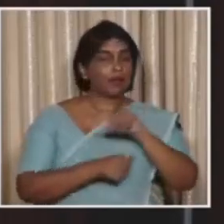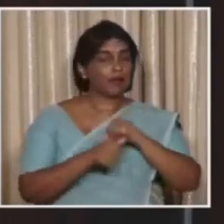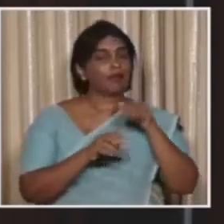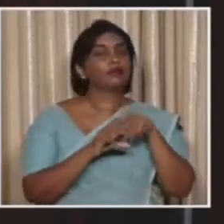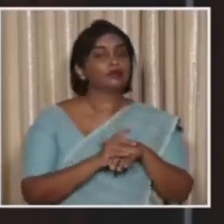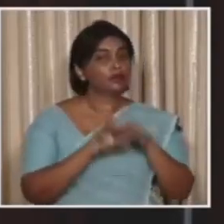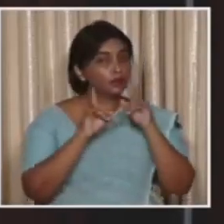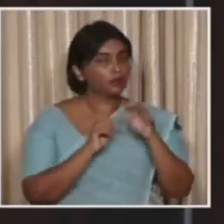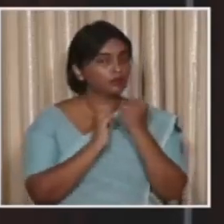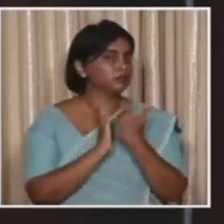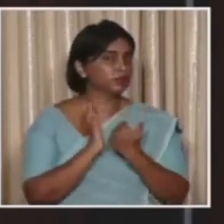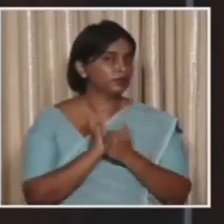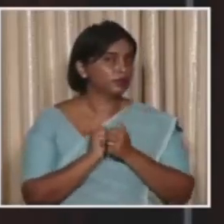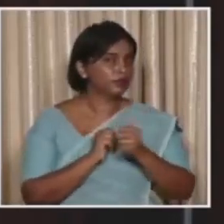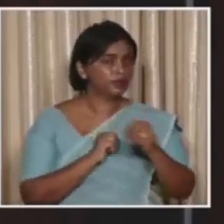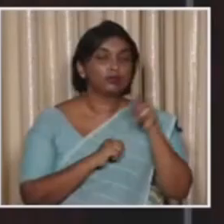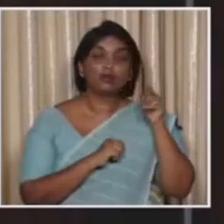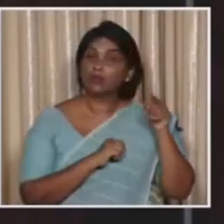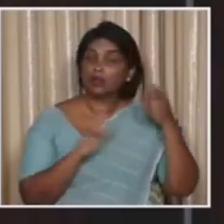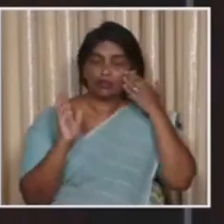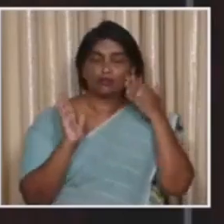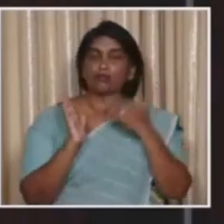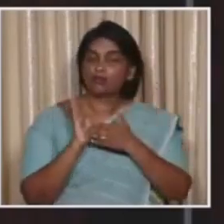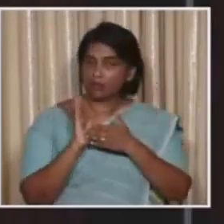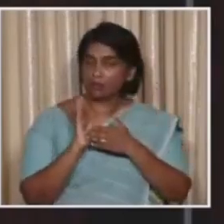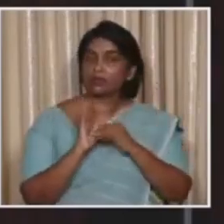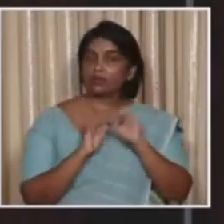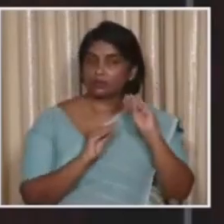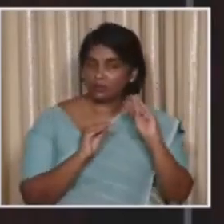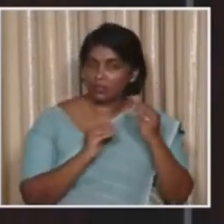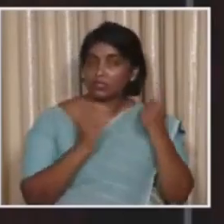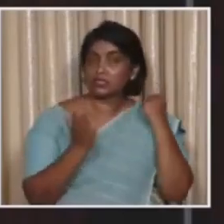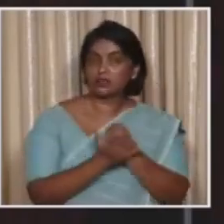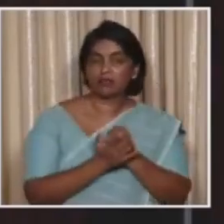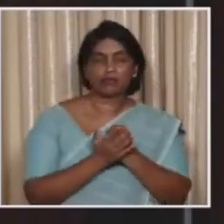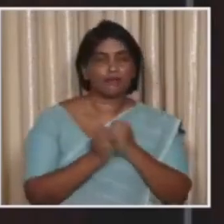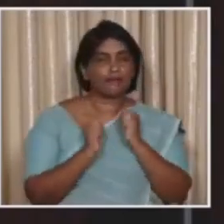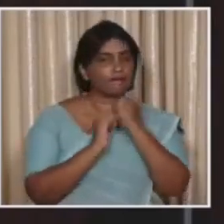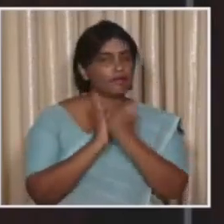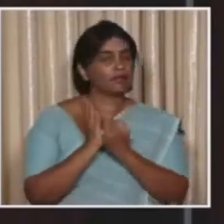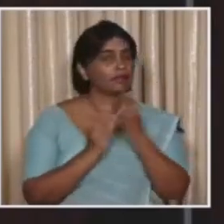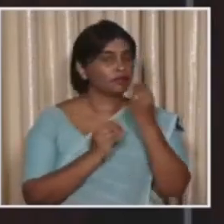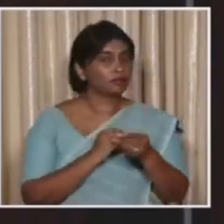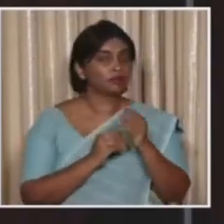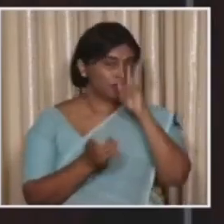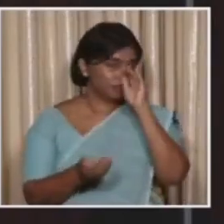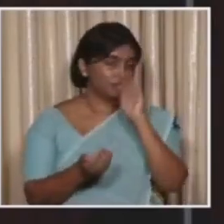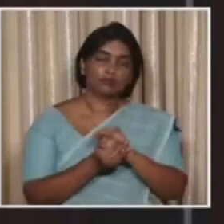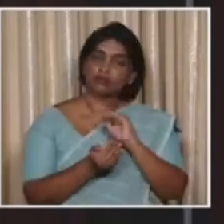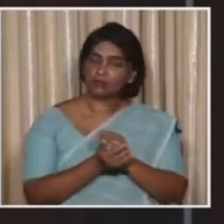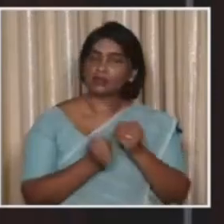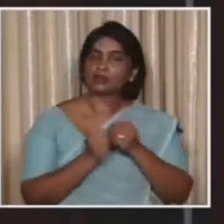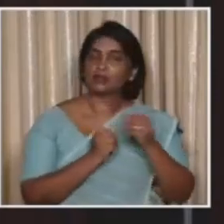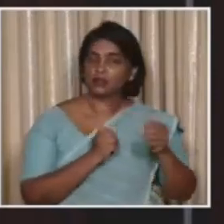තුලින් එවැනි වැඩපිළිවෙලක් ක්‍රියාත්මක කරලා උන්ට ඒ පිළිබඳවත් යම් කිසි සහතික වැඩපිළිවෙලක් ලබා දීලා ඒ අයගේ සුරක්ෂිතතාවය